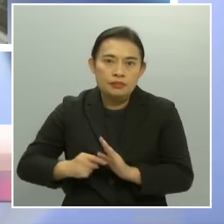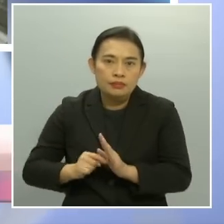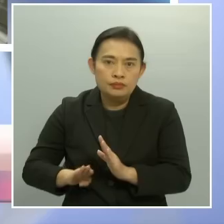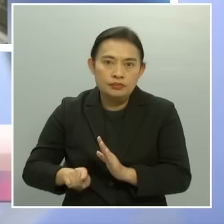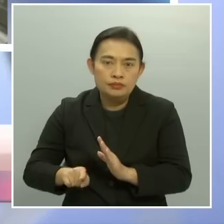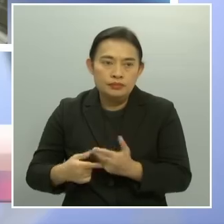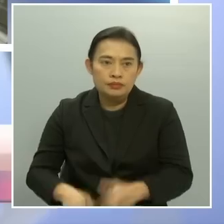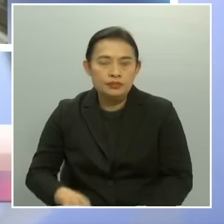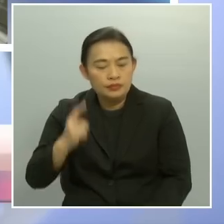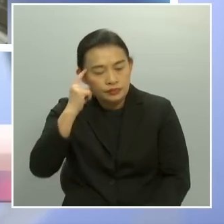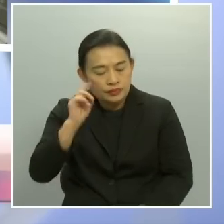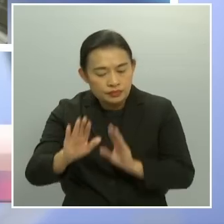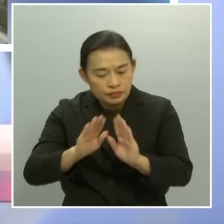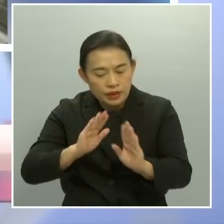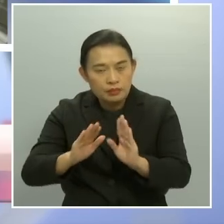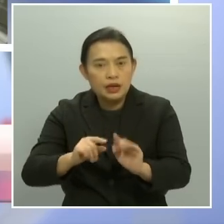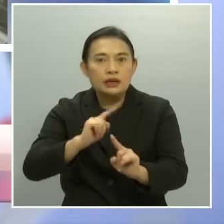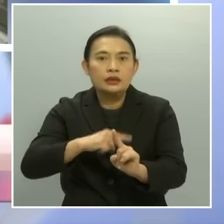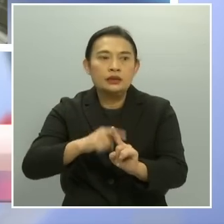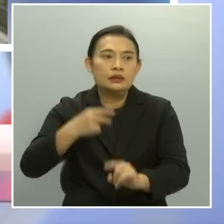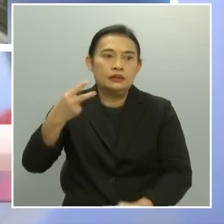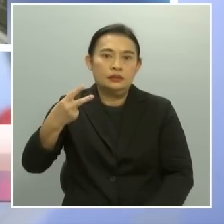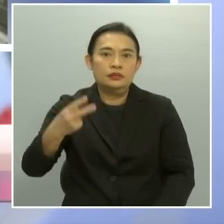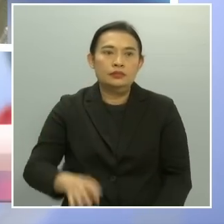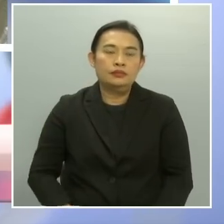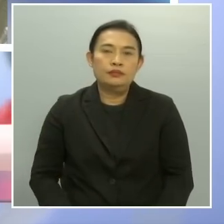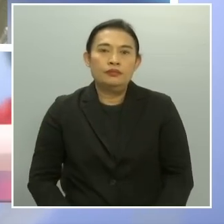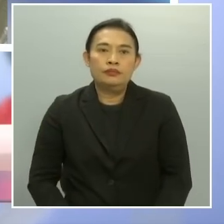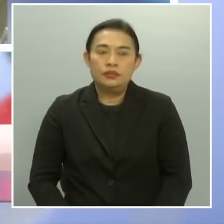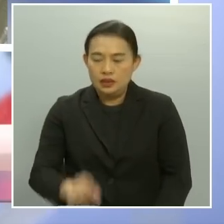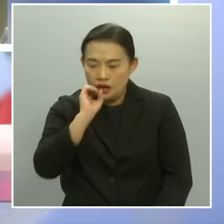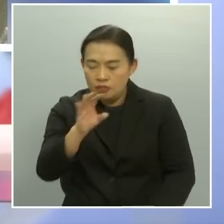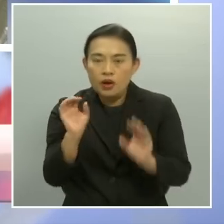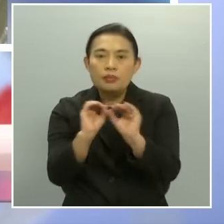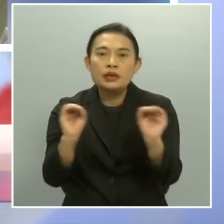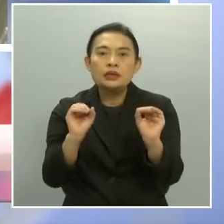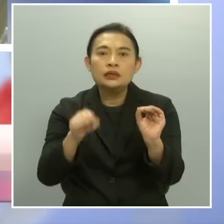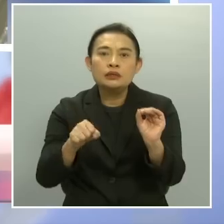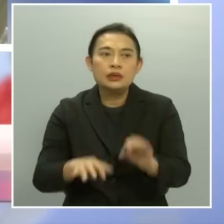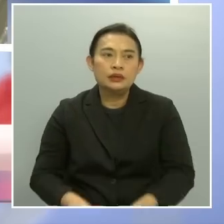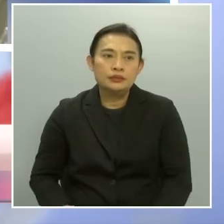น่าจะประมาณสัก2เดือนนะคะ แต่คุณแม่ไม่เคยบอกไอซ์เลยใช่ไหมฮะเพิ่งจะบอกเหรอฮะ